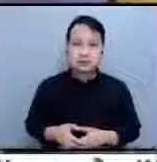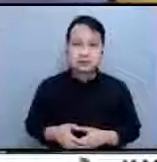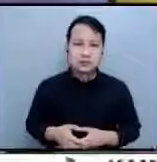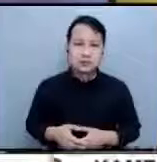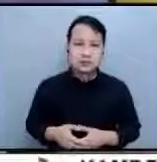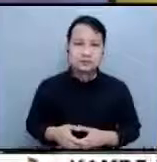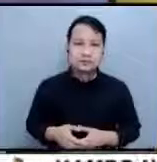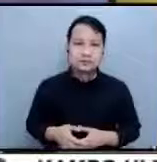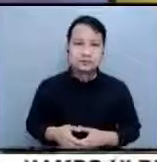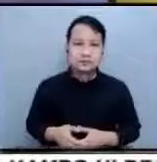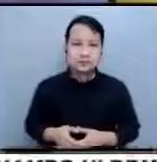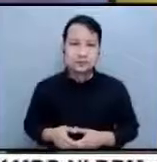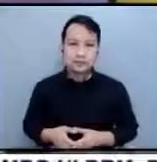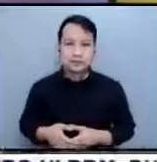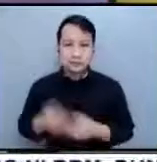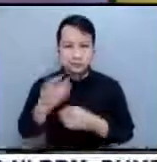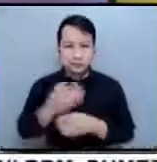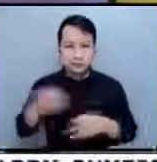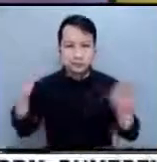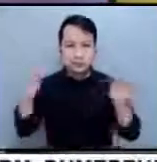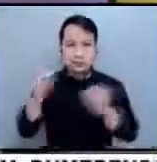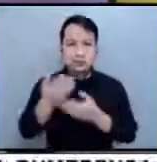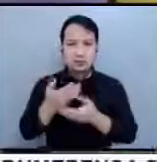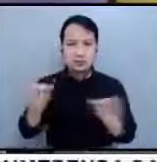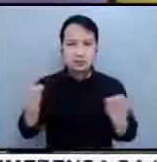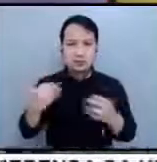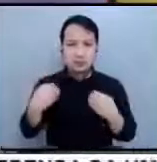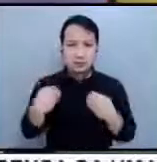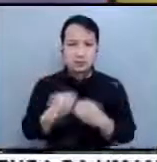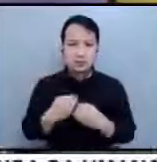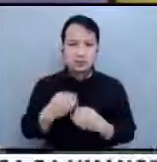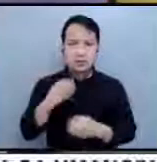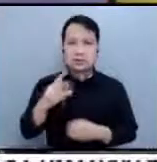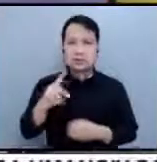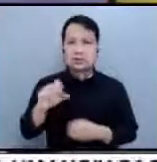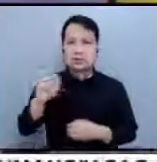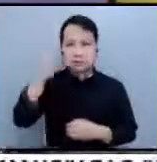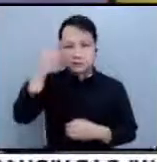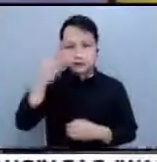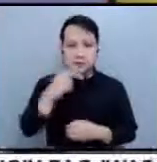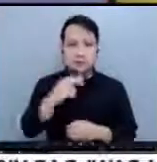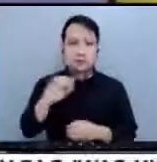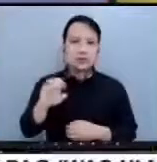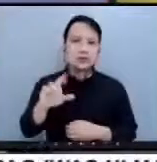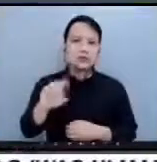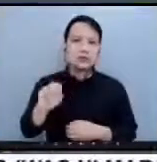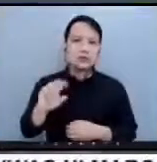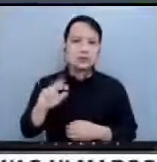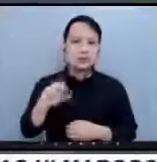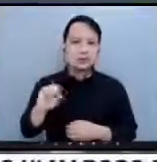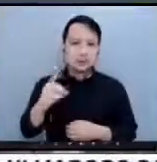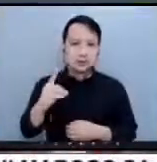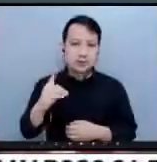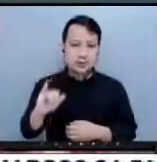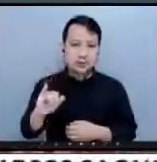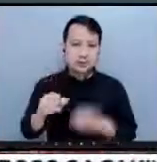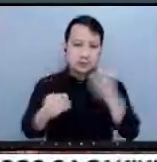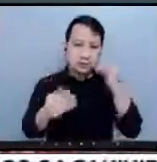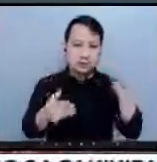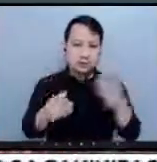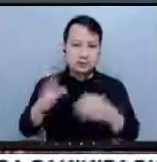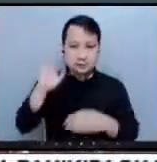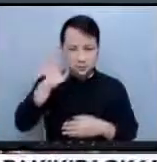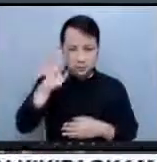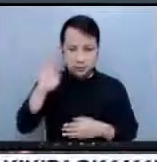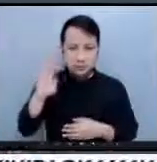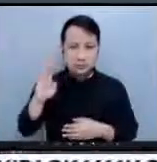Malayang pumili ng kandidato ang mga miyembro ng Catholic Charismatic Group na El Shaddai. Ito ang binigyang diin ni Brother Mike Velarde na siyang